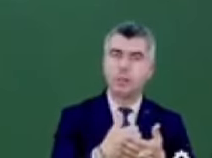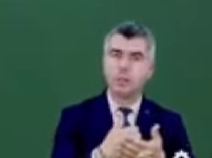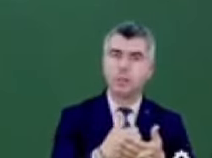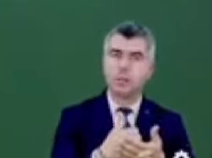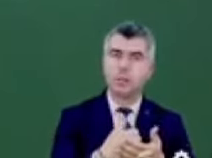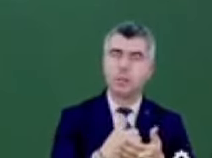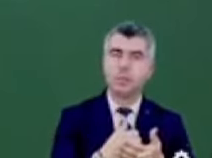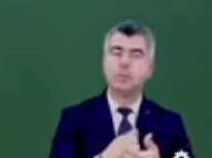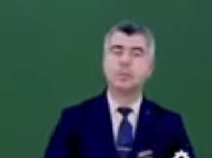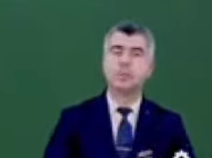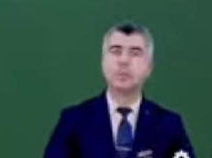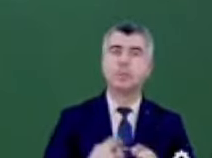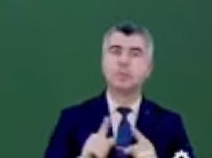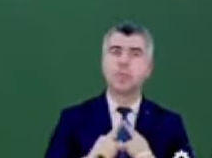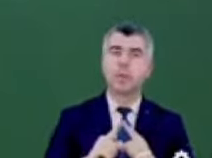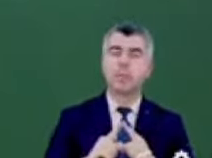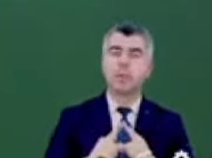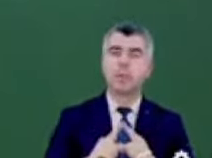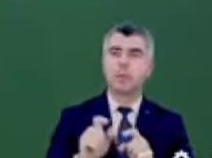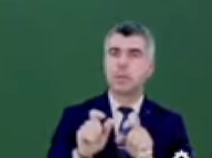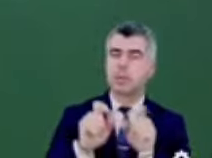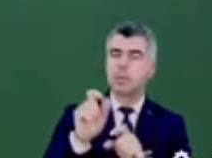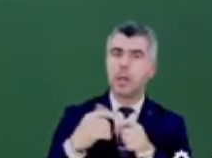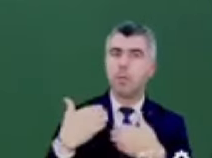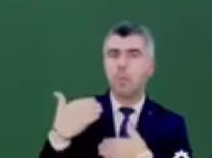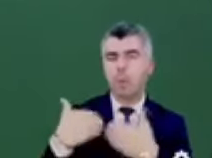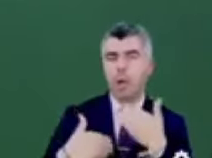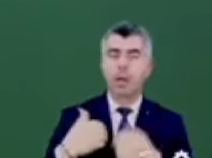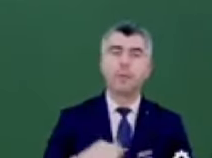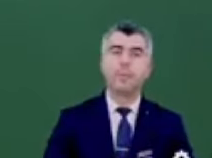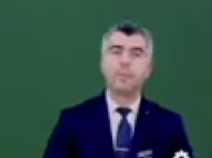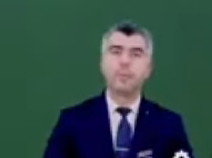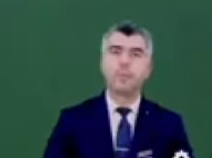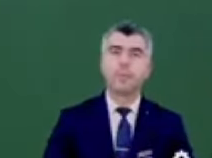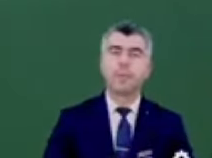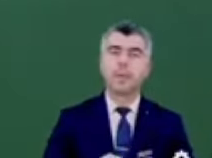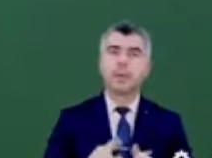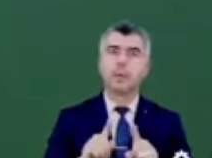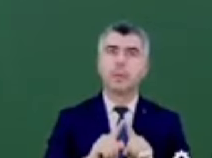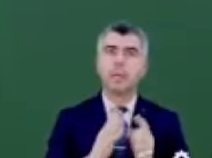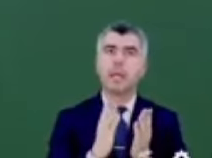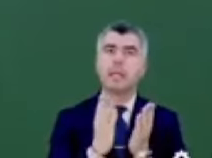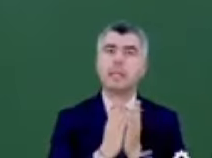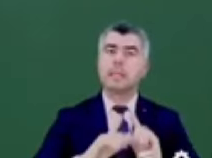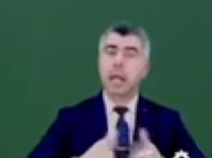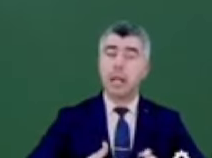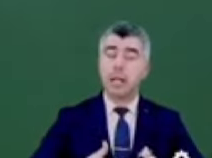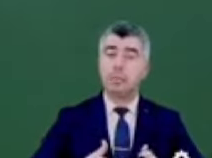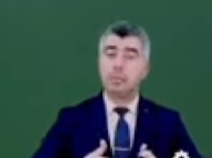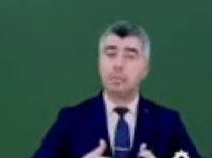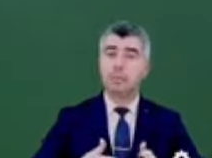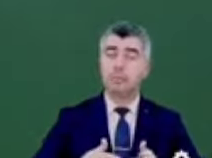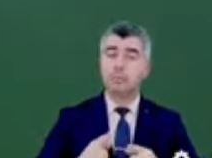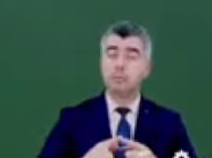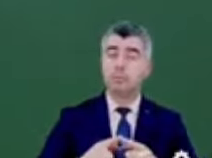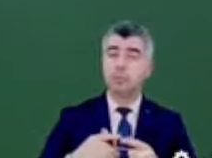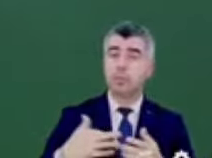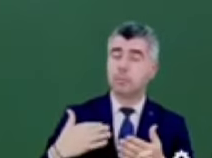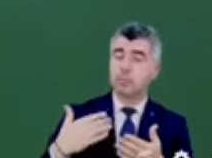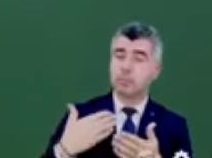تعطي الناس اللي في حاله الاعاقه ثم التعميم هل طول اولا